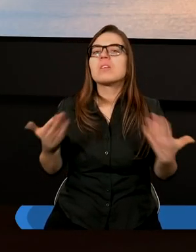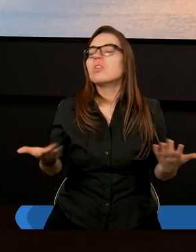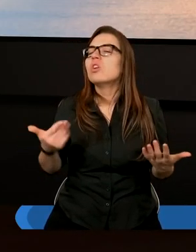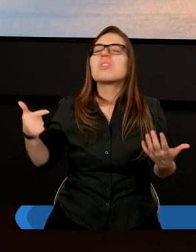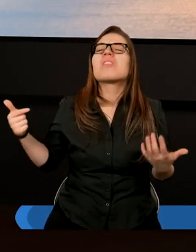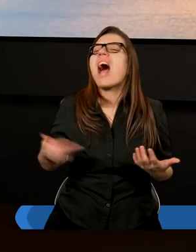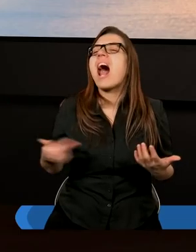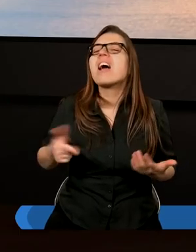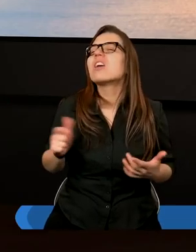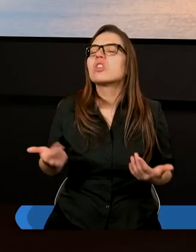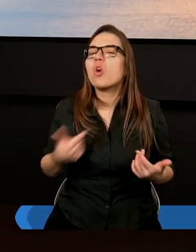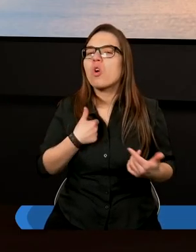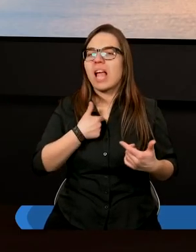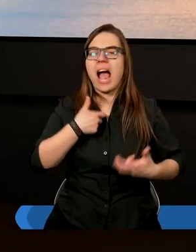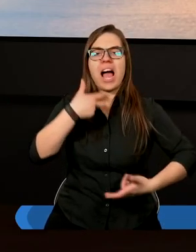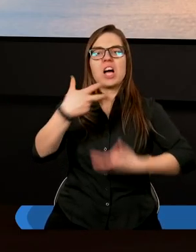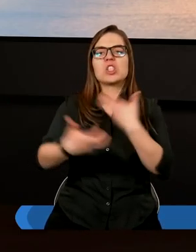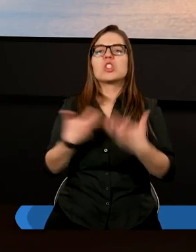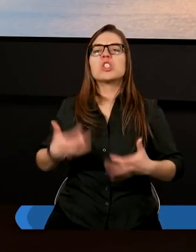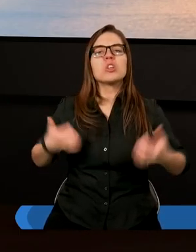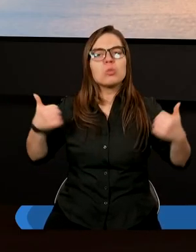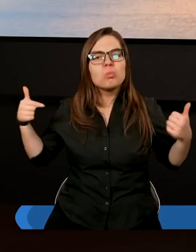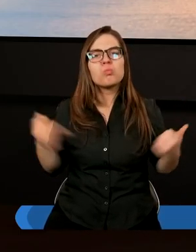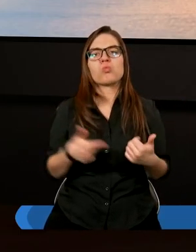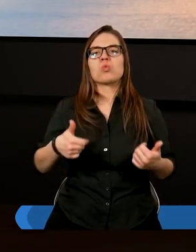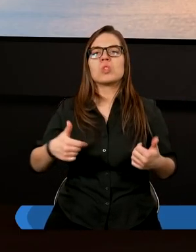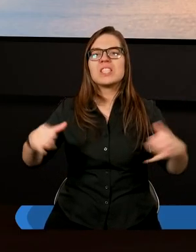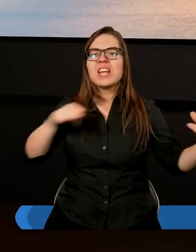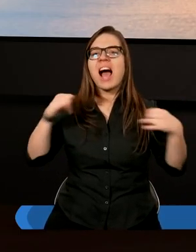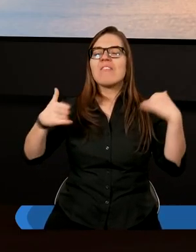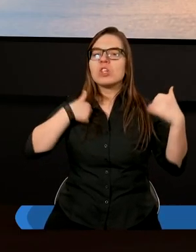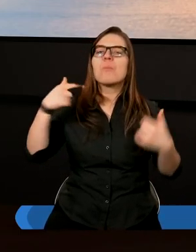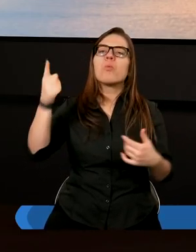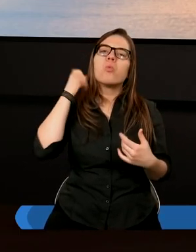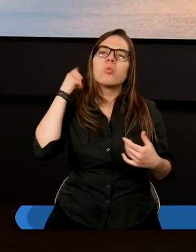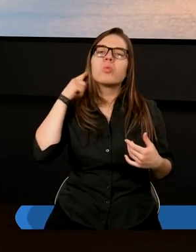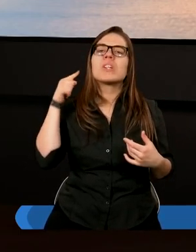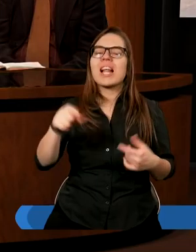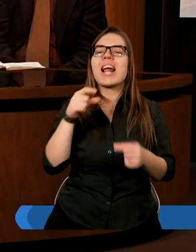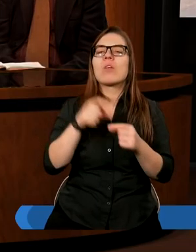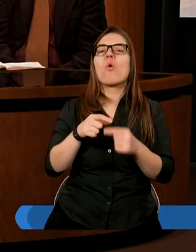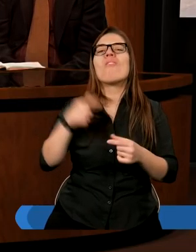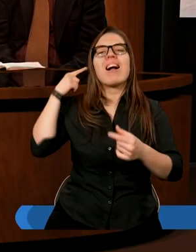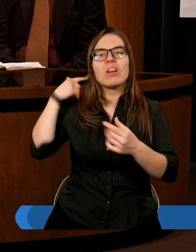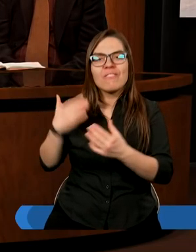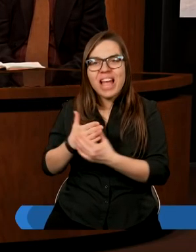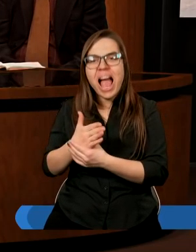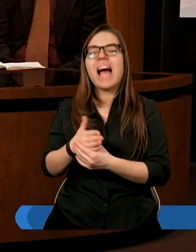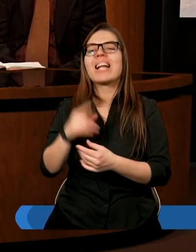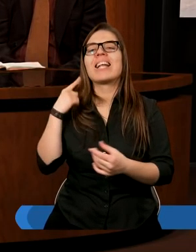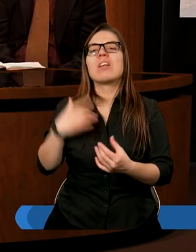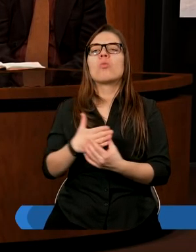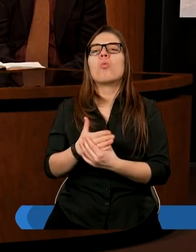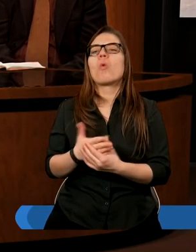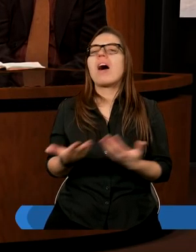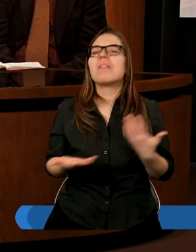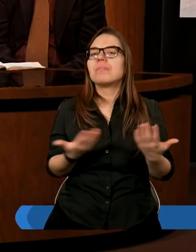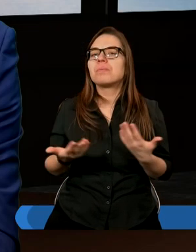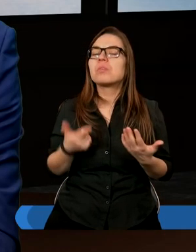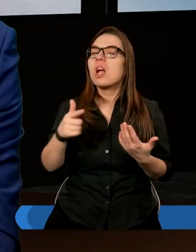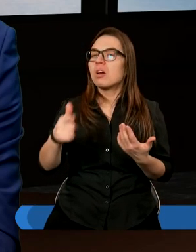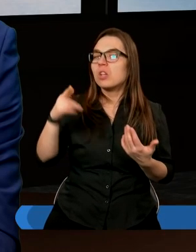należy co mamy czynić jako szafarze aby takie słowa usłyszeć bo tutaj mi się wydaje że ważne żebyśmy